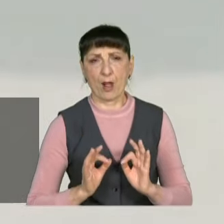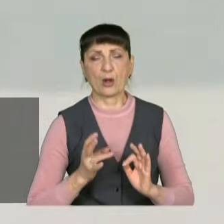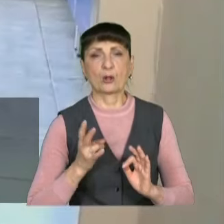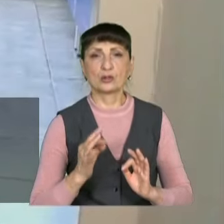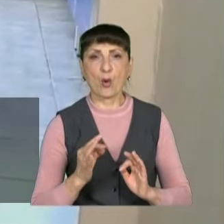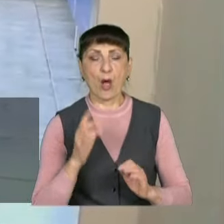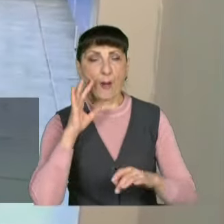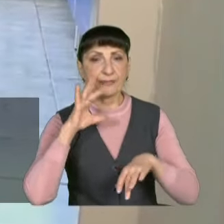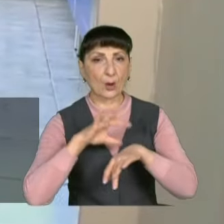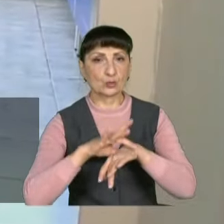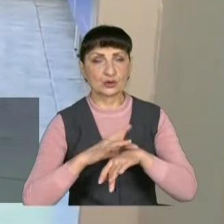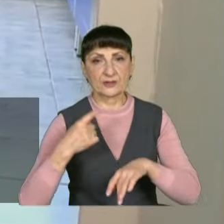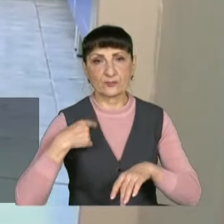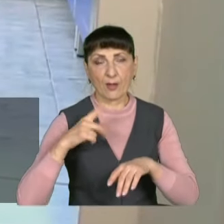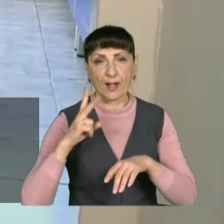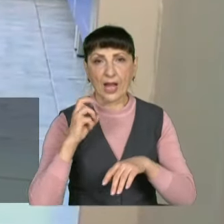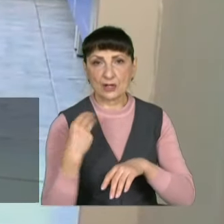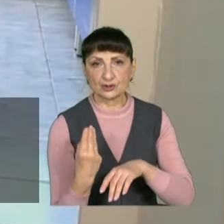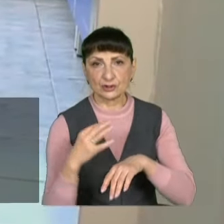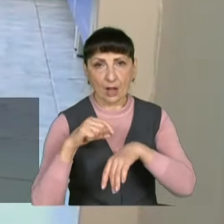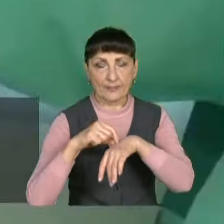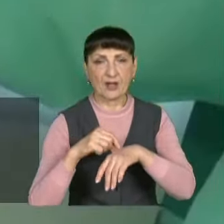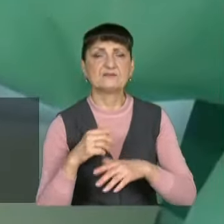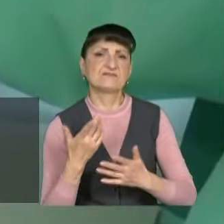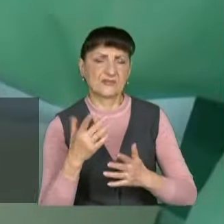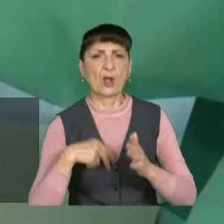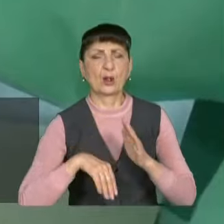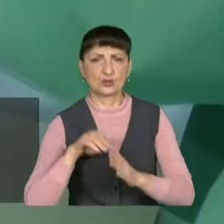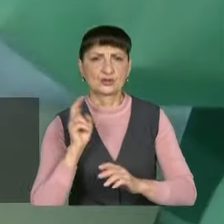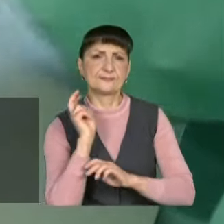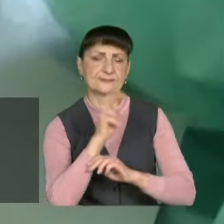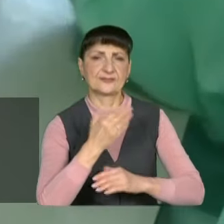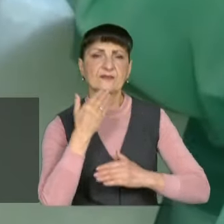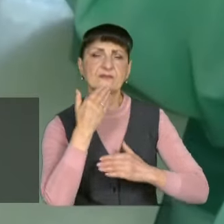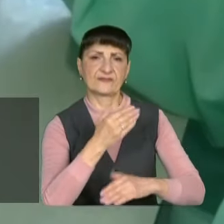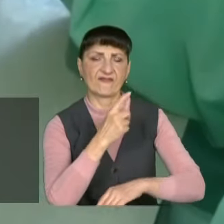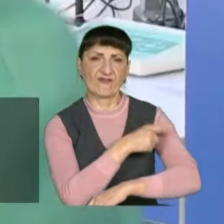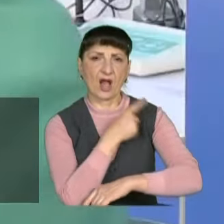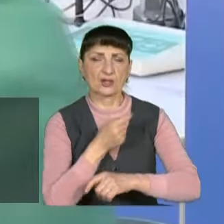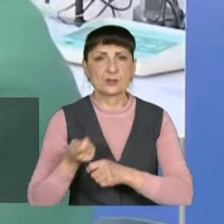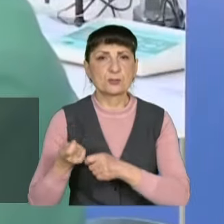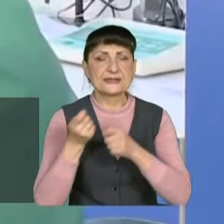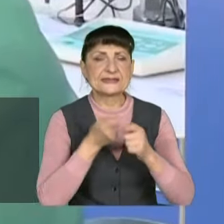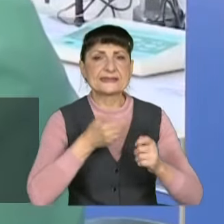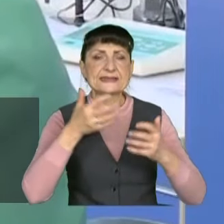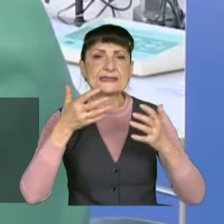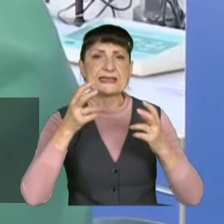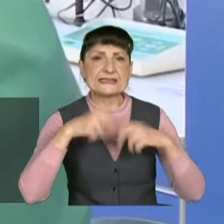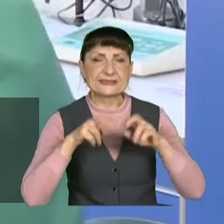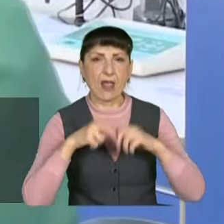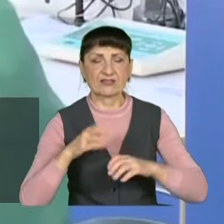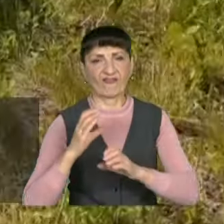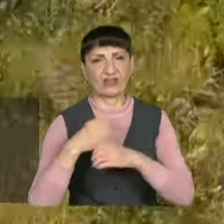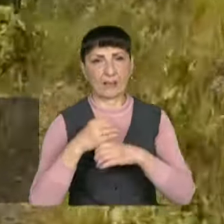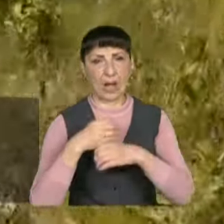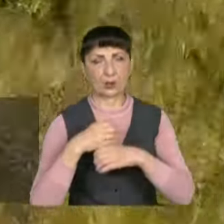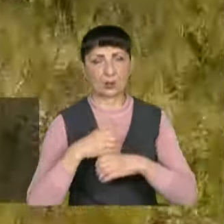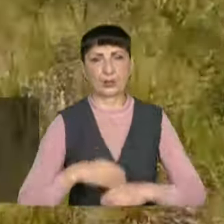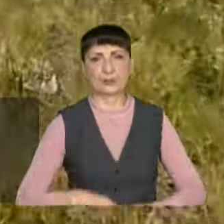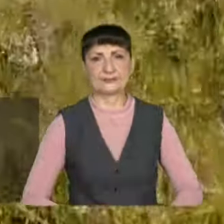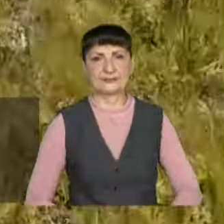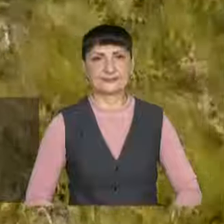при обнаружении на себе клеща советуют не пренебрегать мерами безопасности и нести насекомое на исследование в лабораторию. Карина Ли,